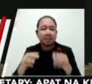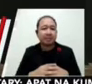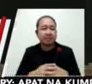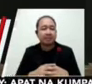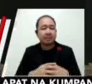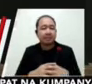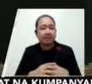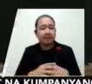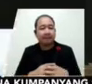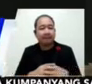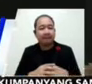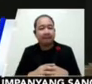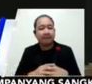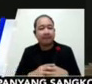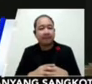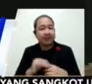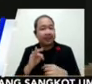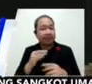medyo naniwala siya,